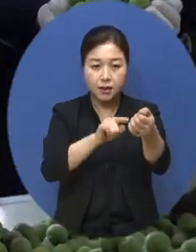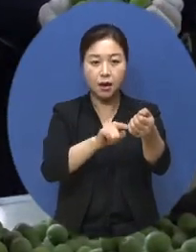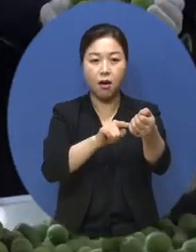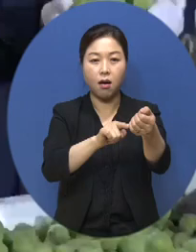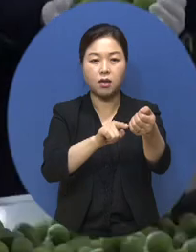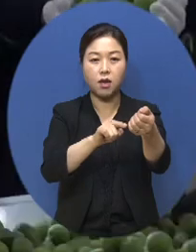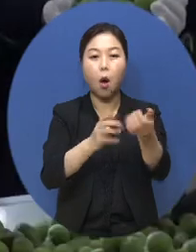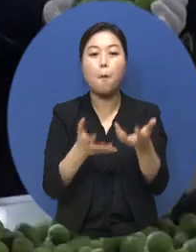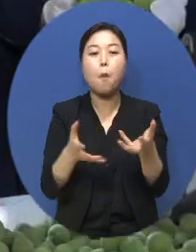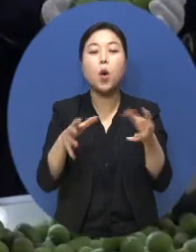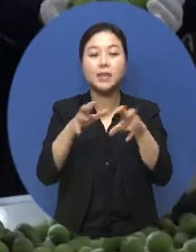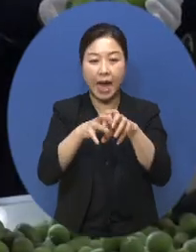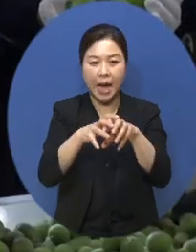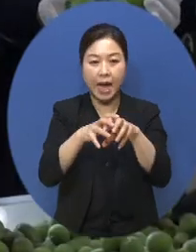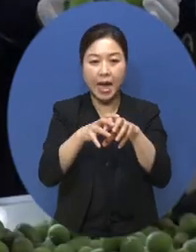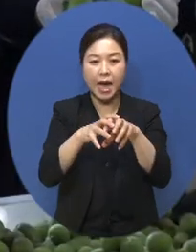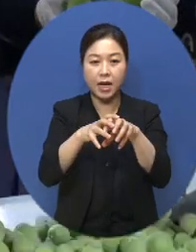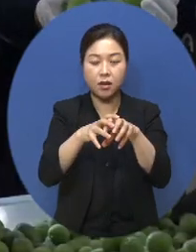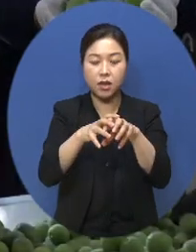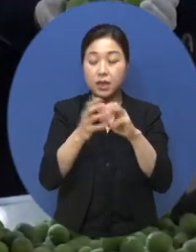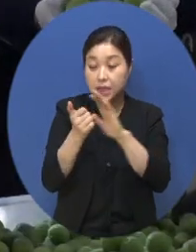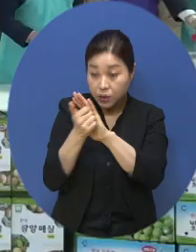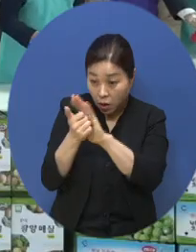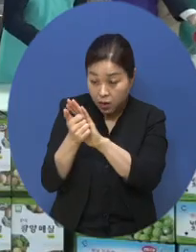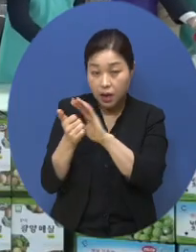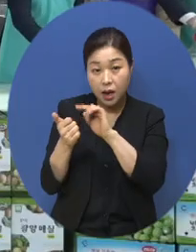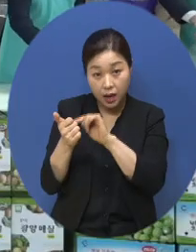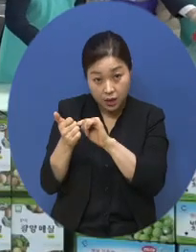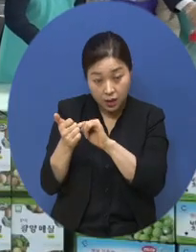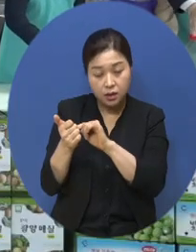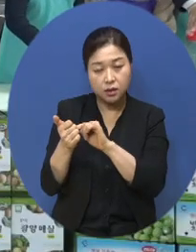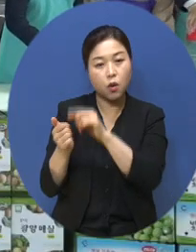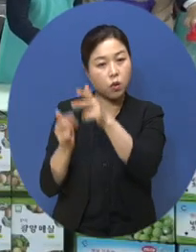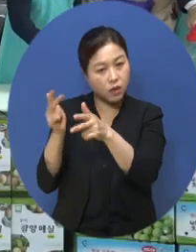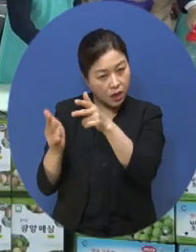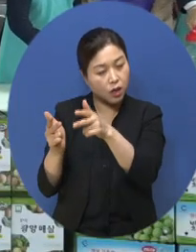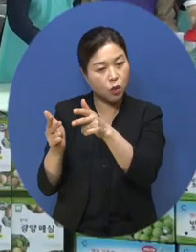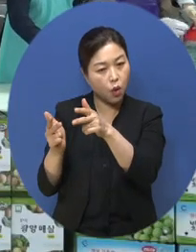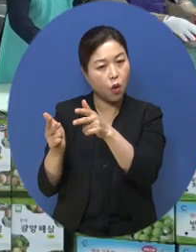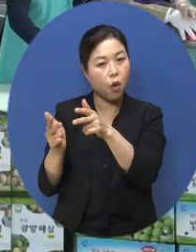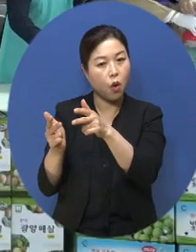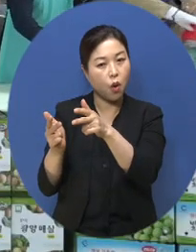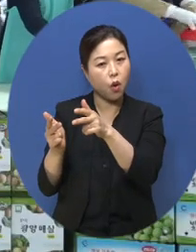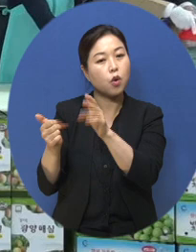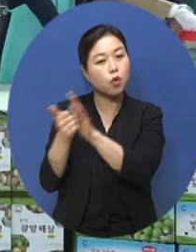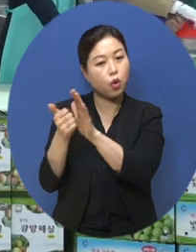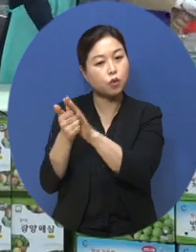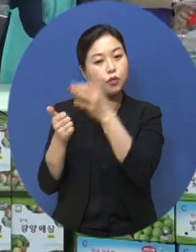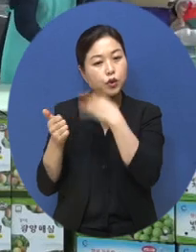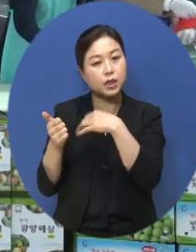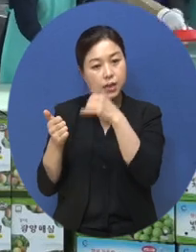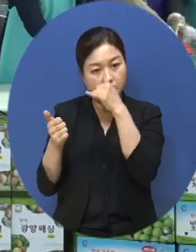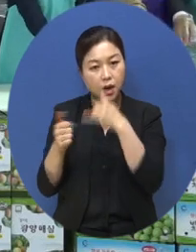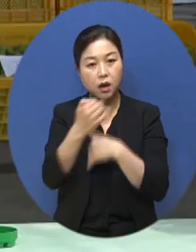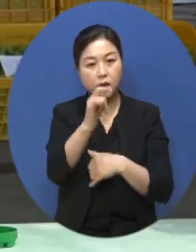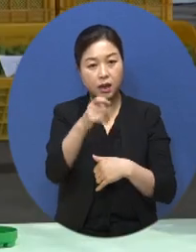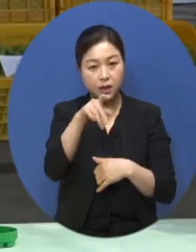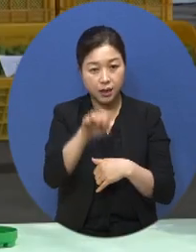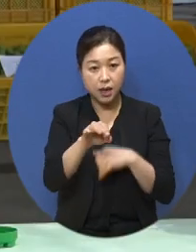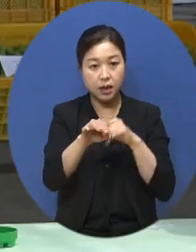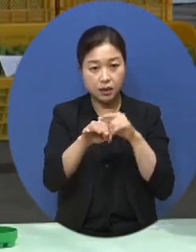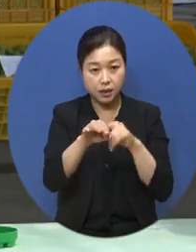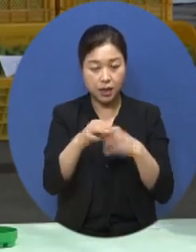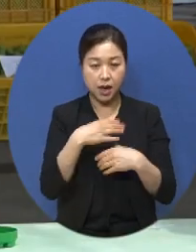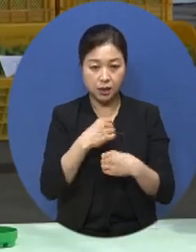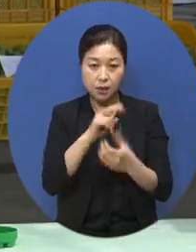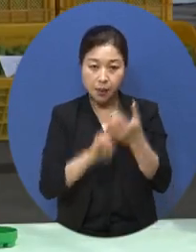지원에 생산농가 복지에 도움을 주고 있습니다. 광양시는 매실 농가에 안정적인 매실